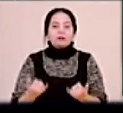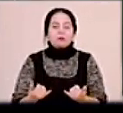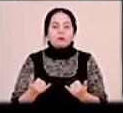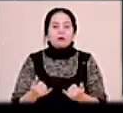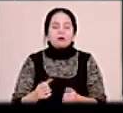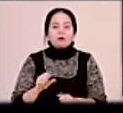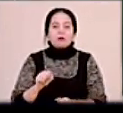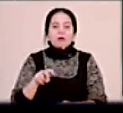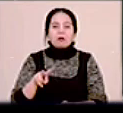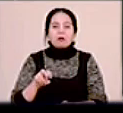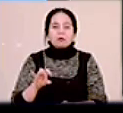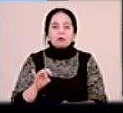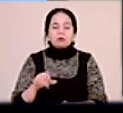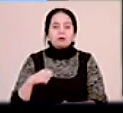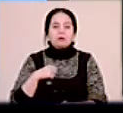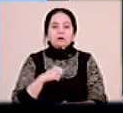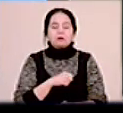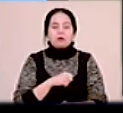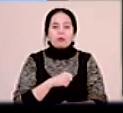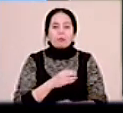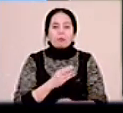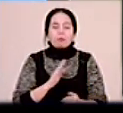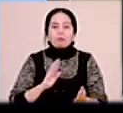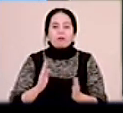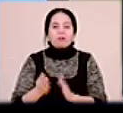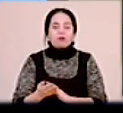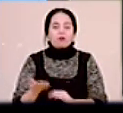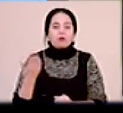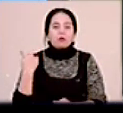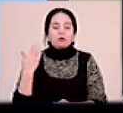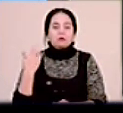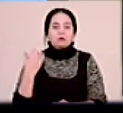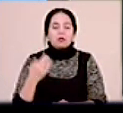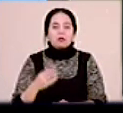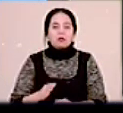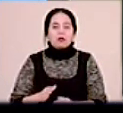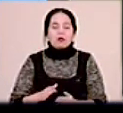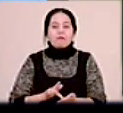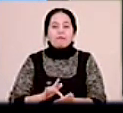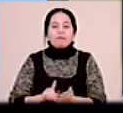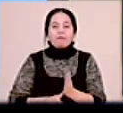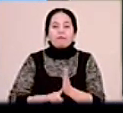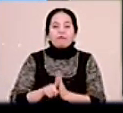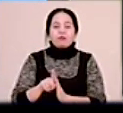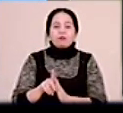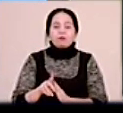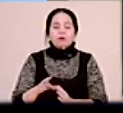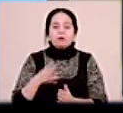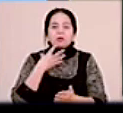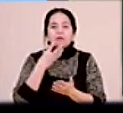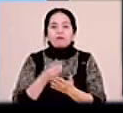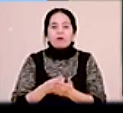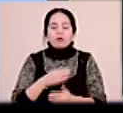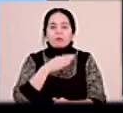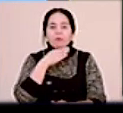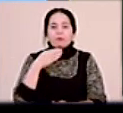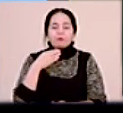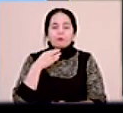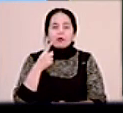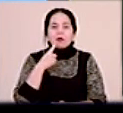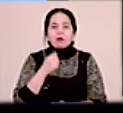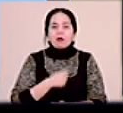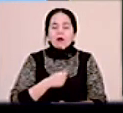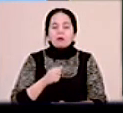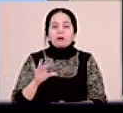Теперь Александр, сам повернув назад, выдвинулся со своей неисчислимой армией и взял